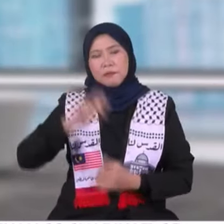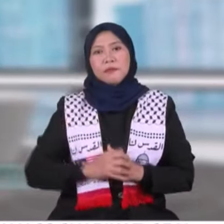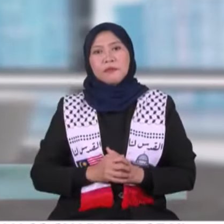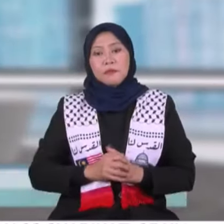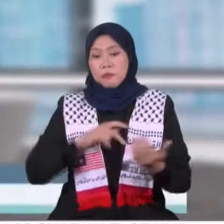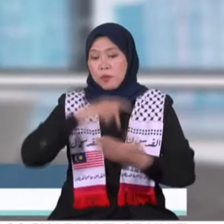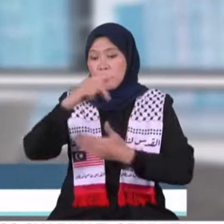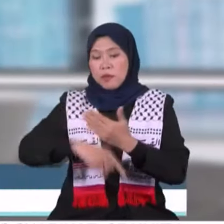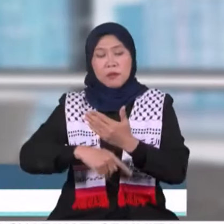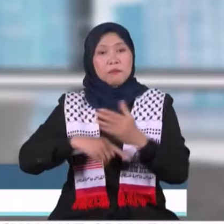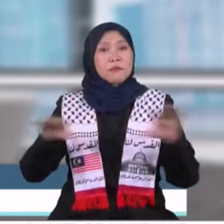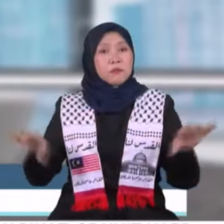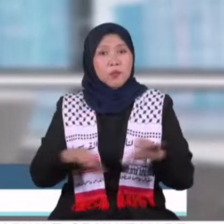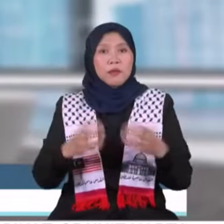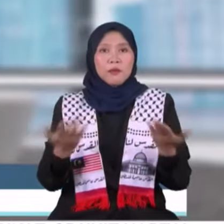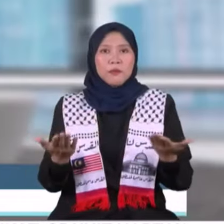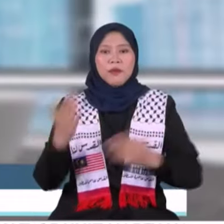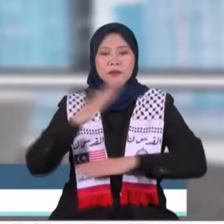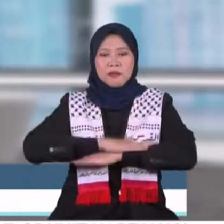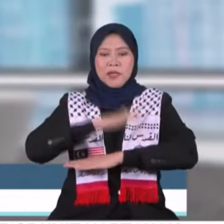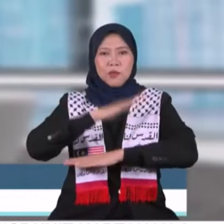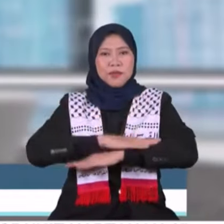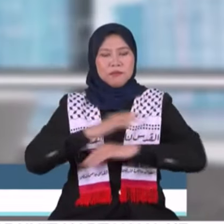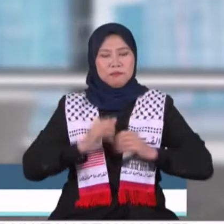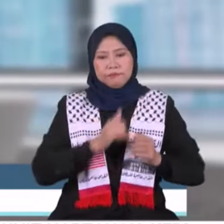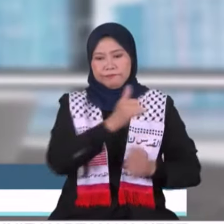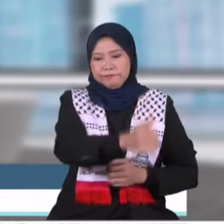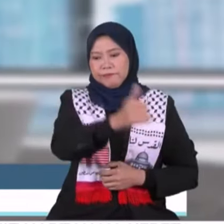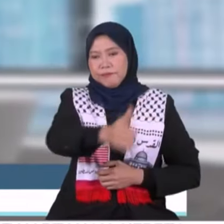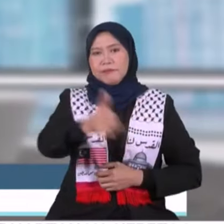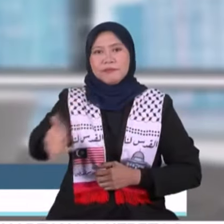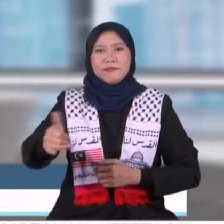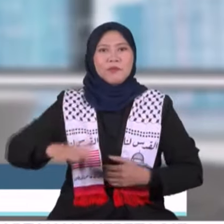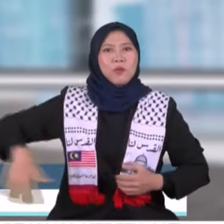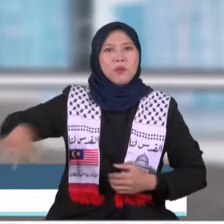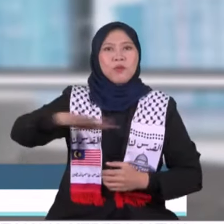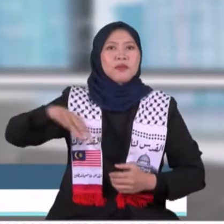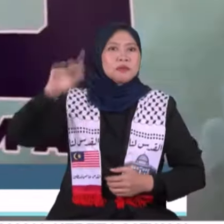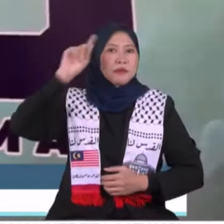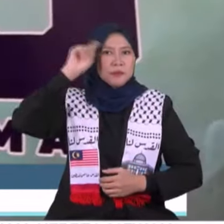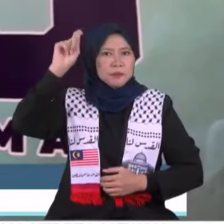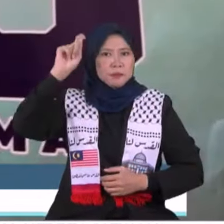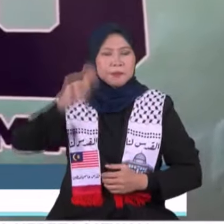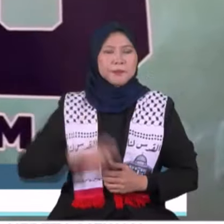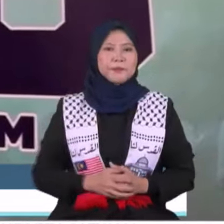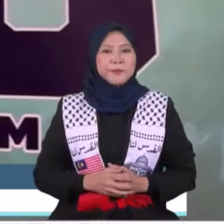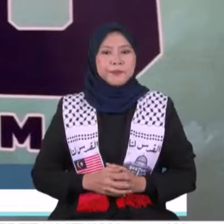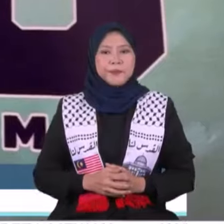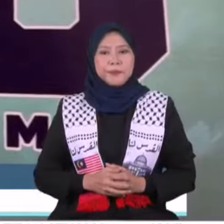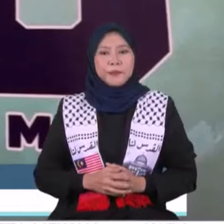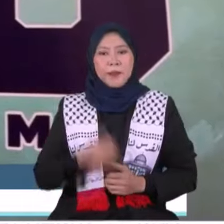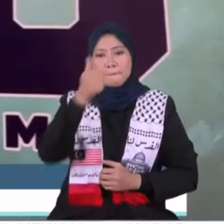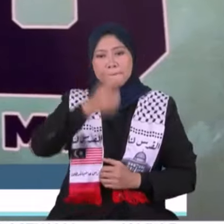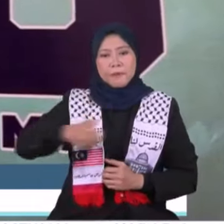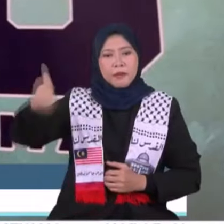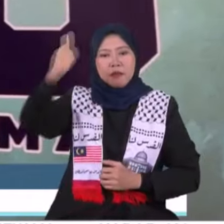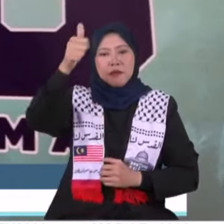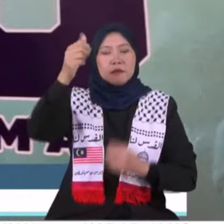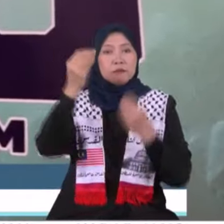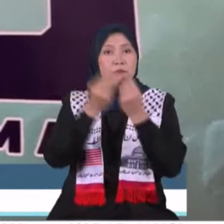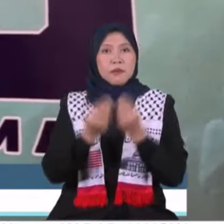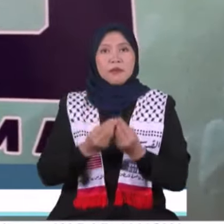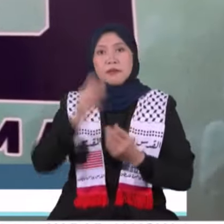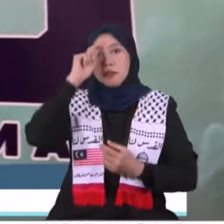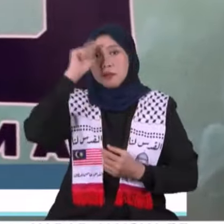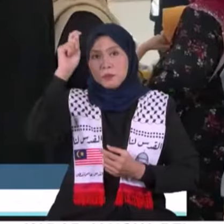antara program dijalankan kaunter bergerak dan Siri jelajah kemua daerah di negeri itu pengarah jabatan perangkaan